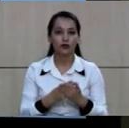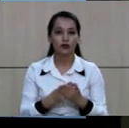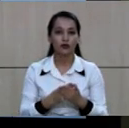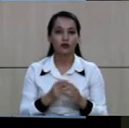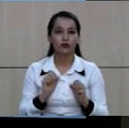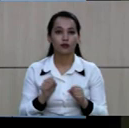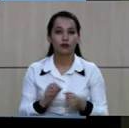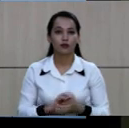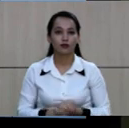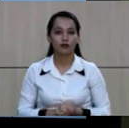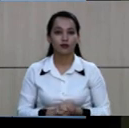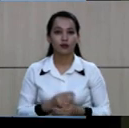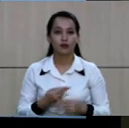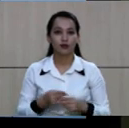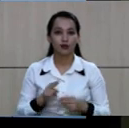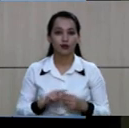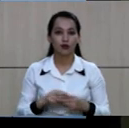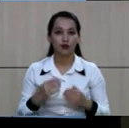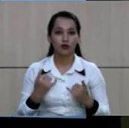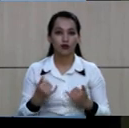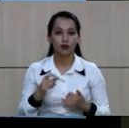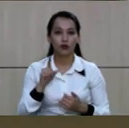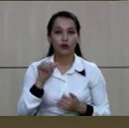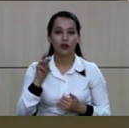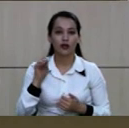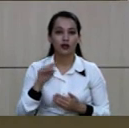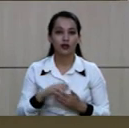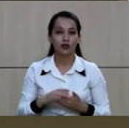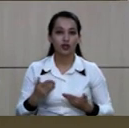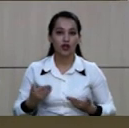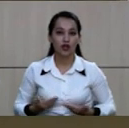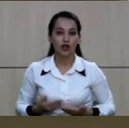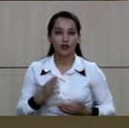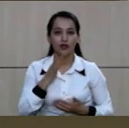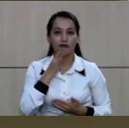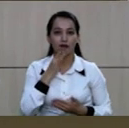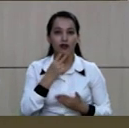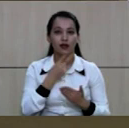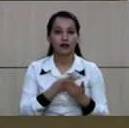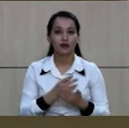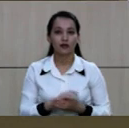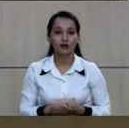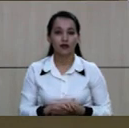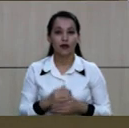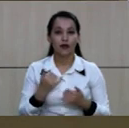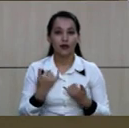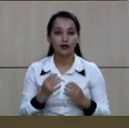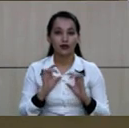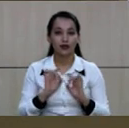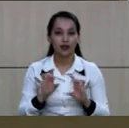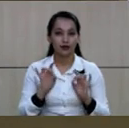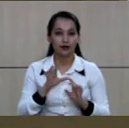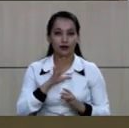харакат қилишимиз керек. Бунинг учун келинг Гулханий яшаган даврга бір диққат қилайлик. Биз юқорида айтдикки,